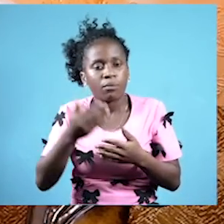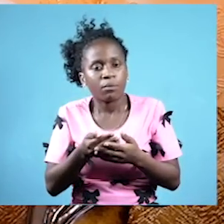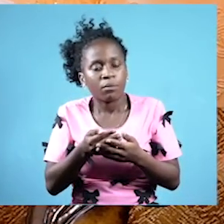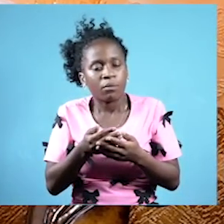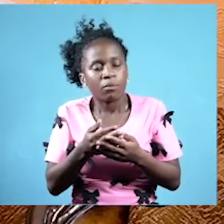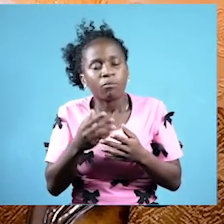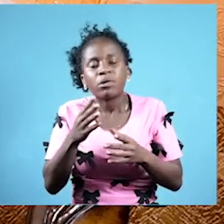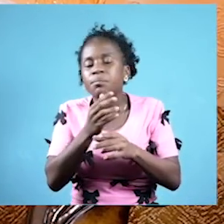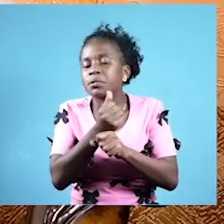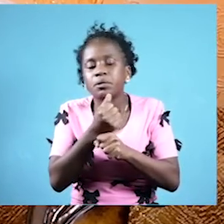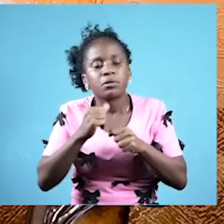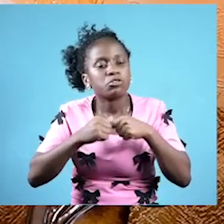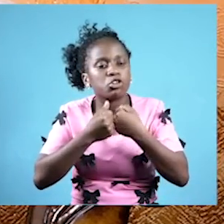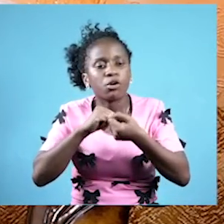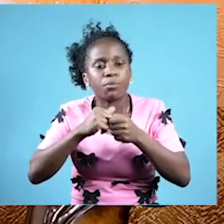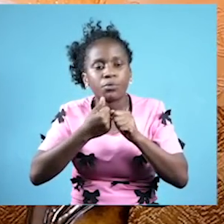wamekutwa na changamoto,